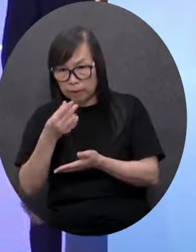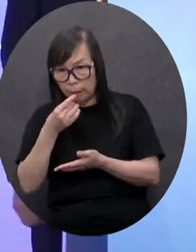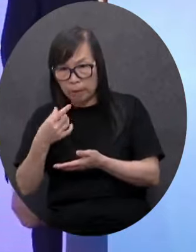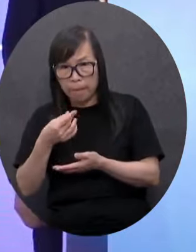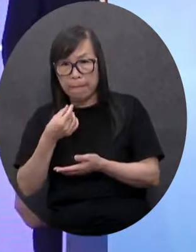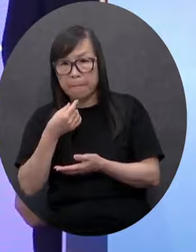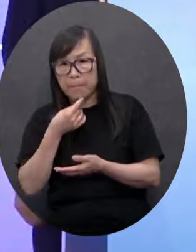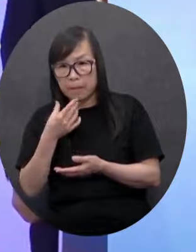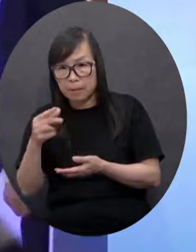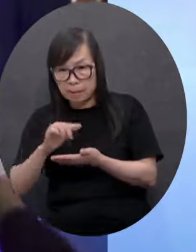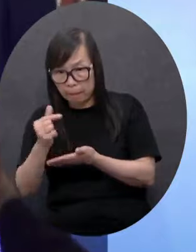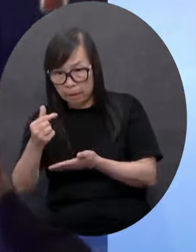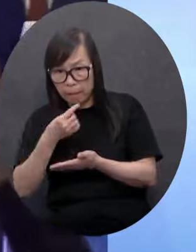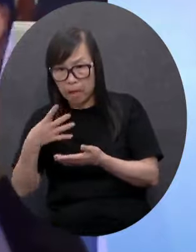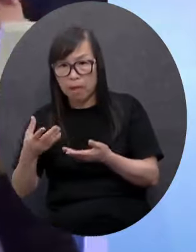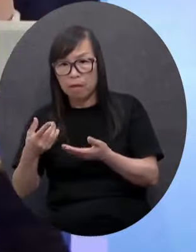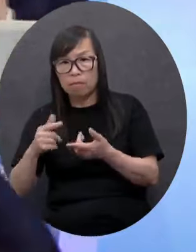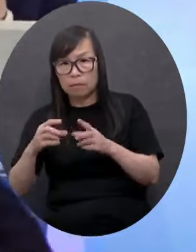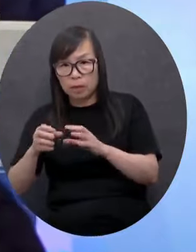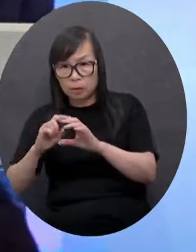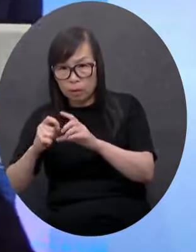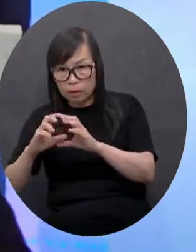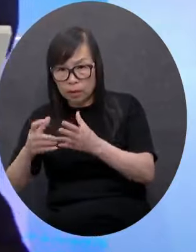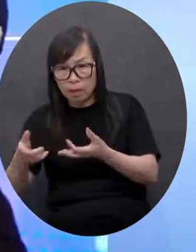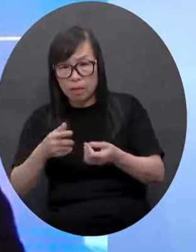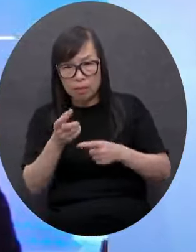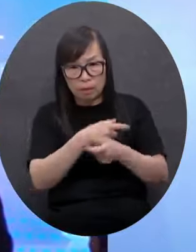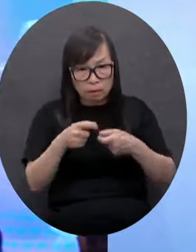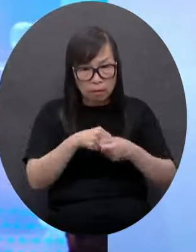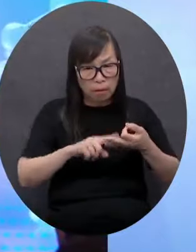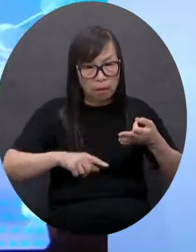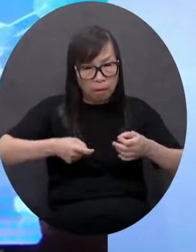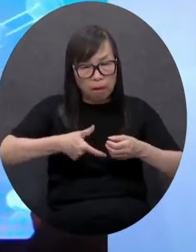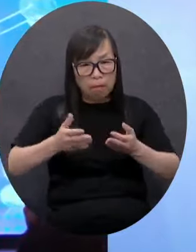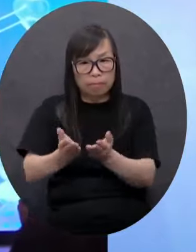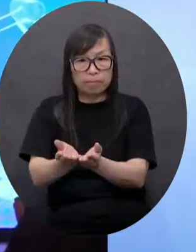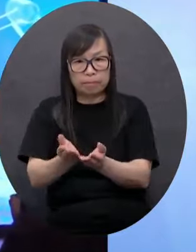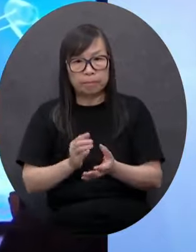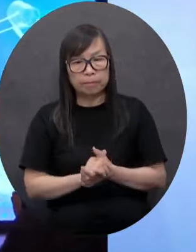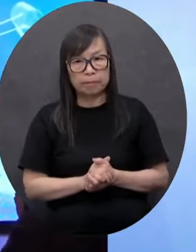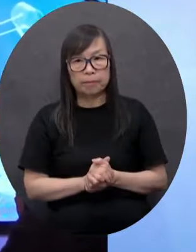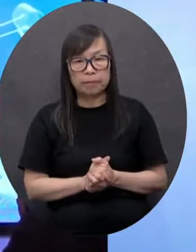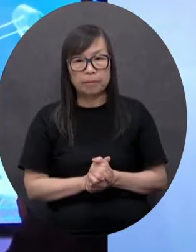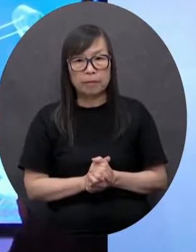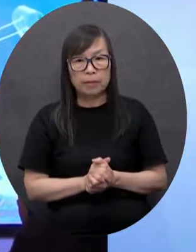行战略合作协议签约仪式，由财政司司长陈茂波见证。